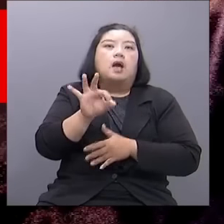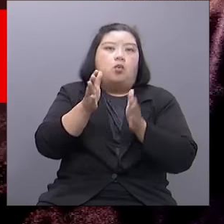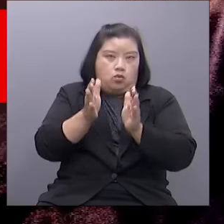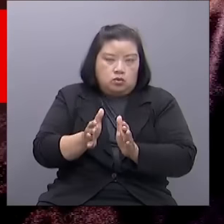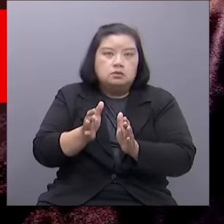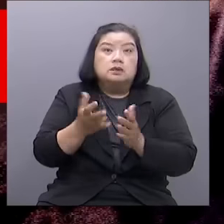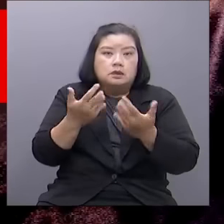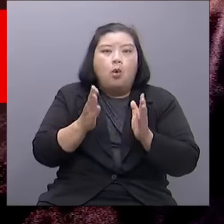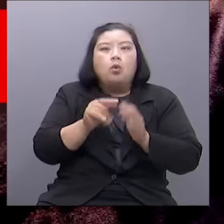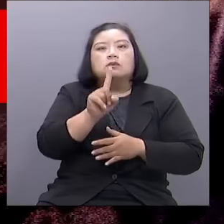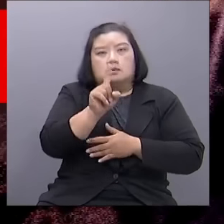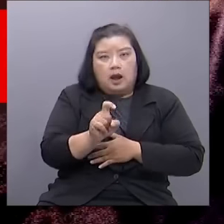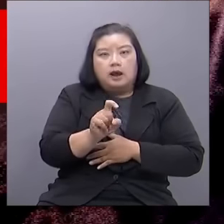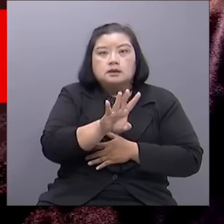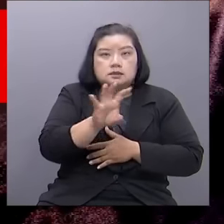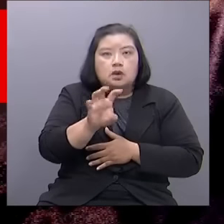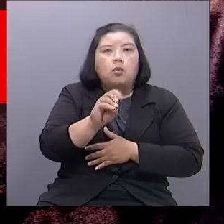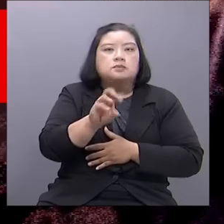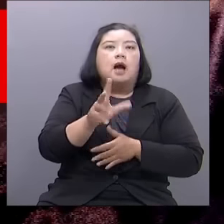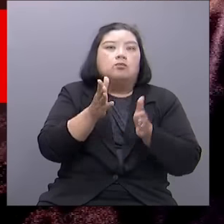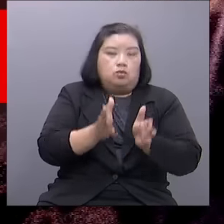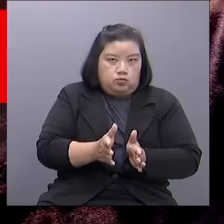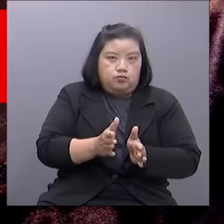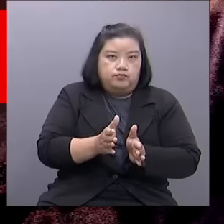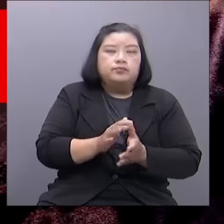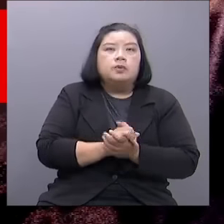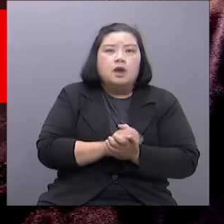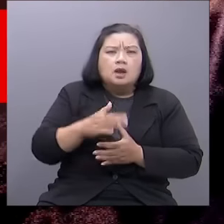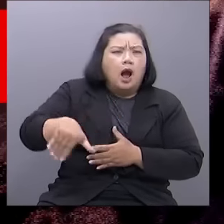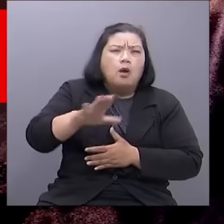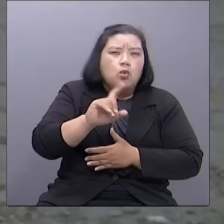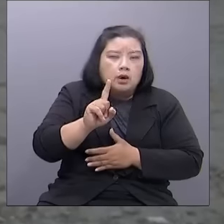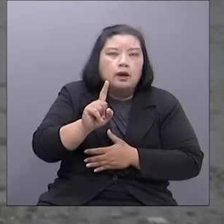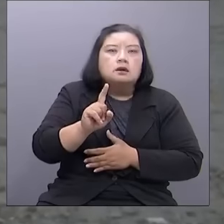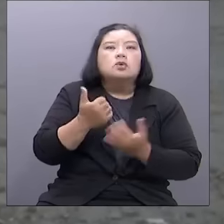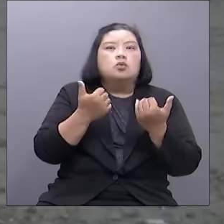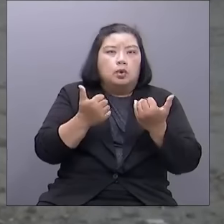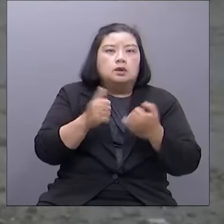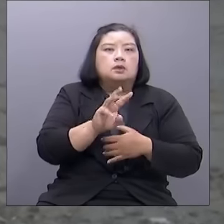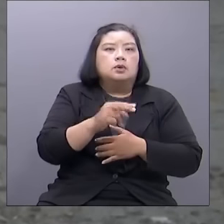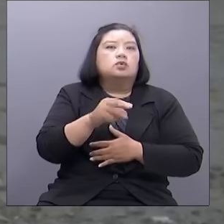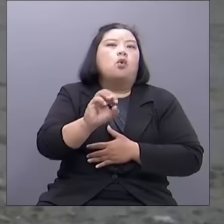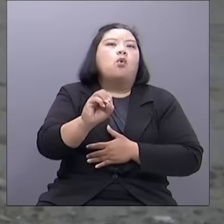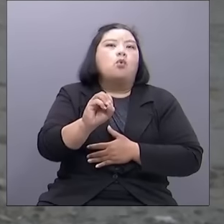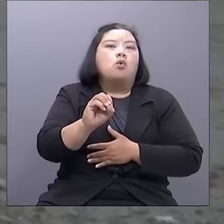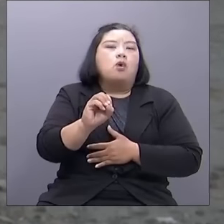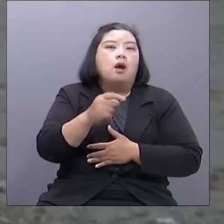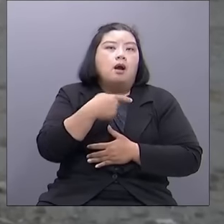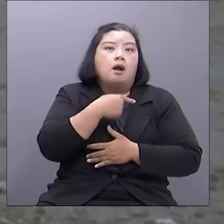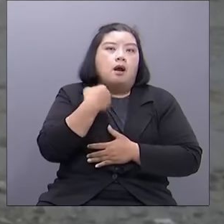มีผู้เสียชีวิตมากถึง463คนค่ะทำให้องค์การอนามัยโลกประเมินอัตราการเสียชีวิตของโรคนี้สู